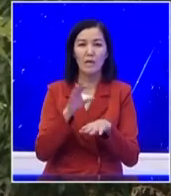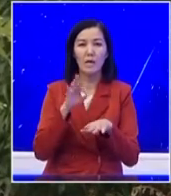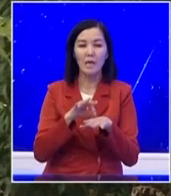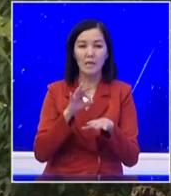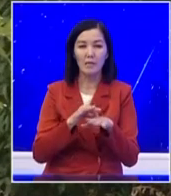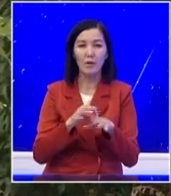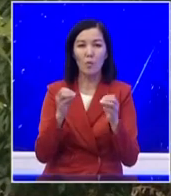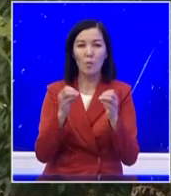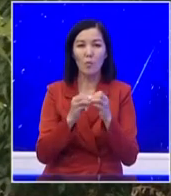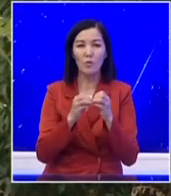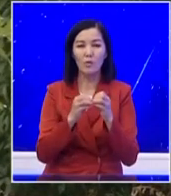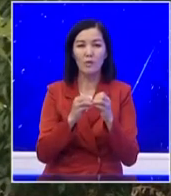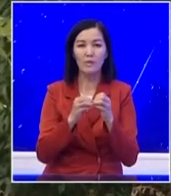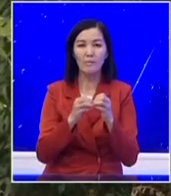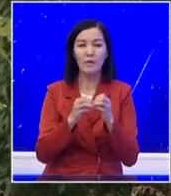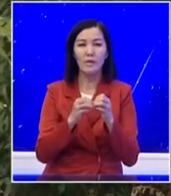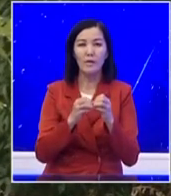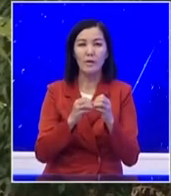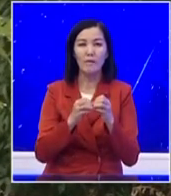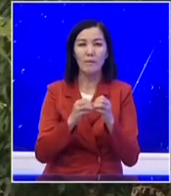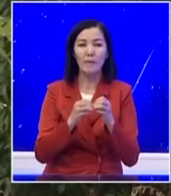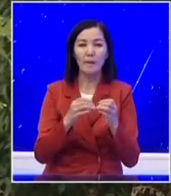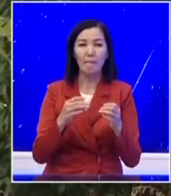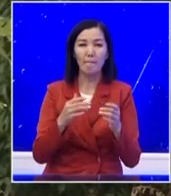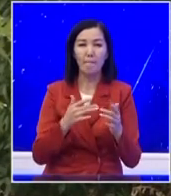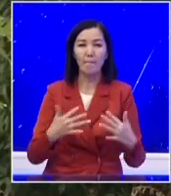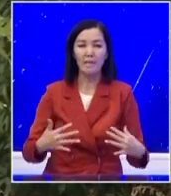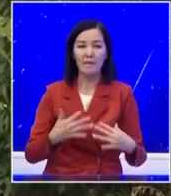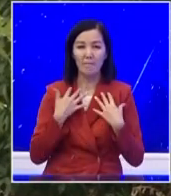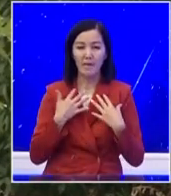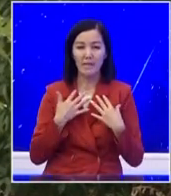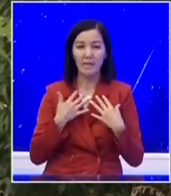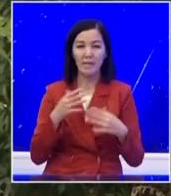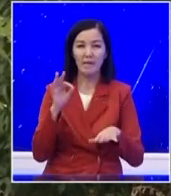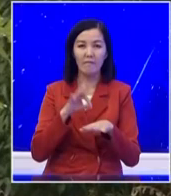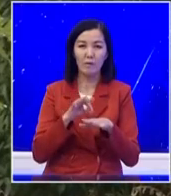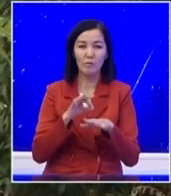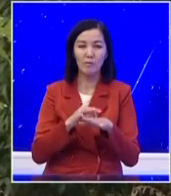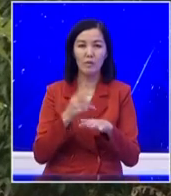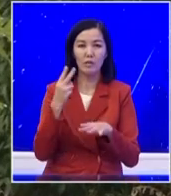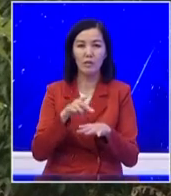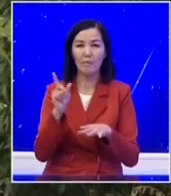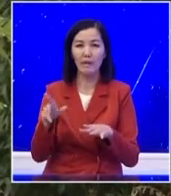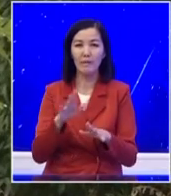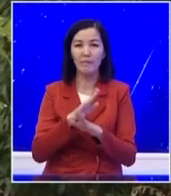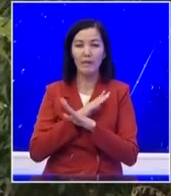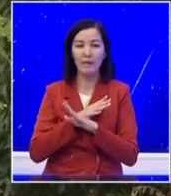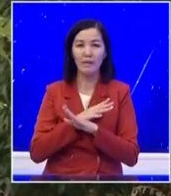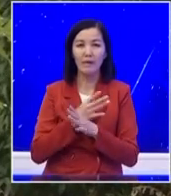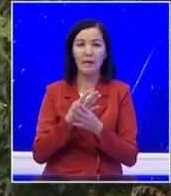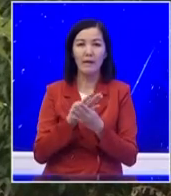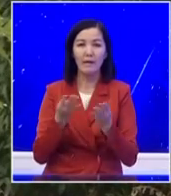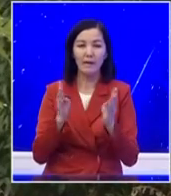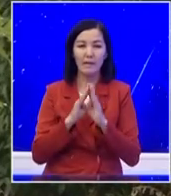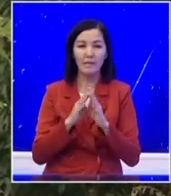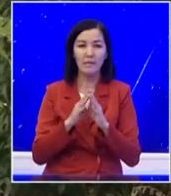10 адам вирустан, тағы 20 адам пневмониядан қайтыс болған. Инфекцияның таралуы 2 апталық карантинде азаймаса, қатаң